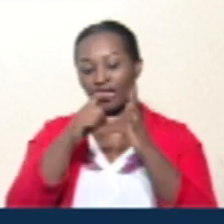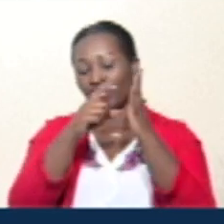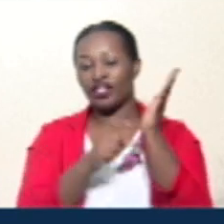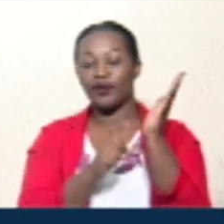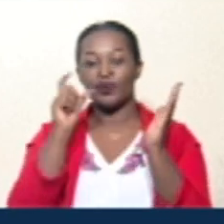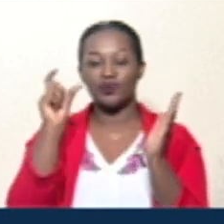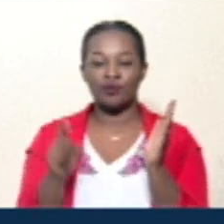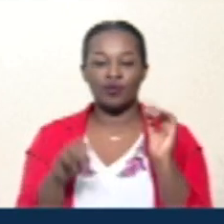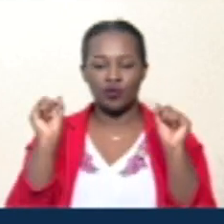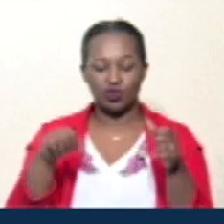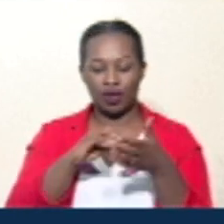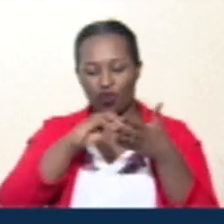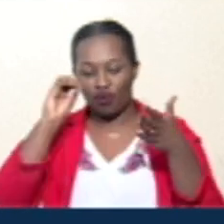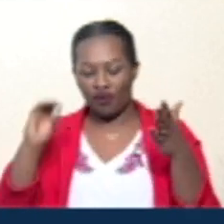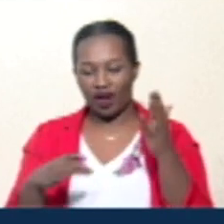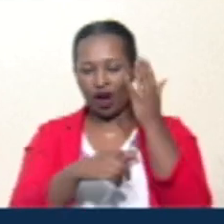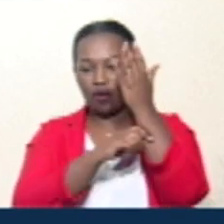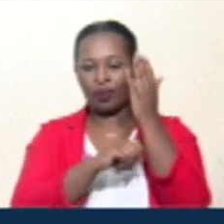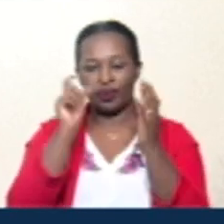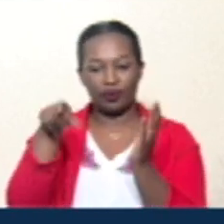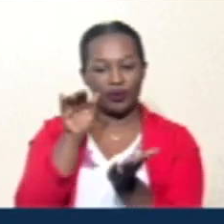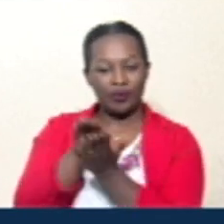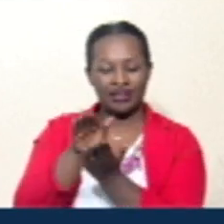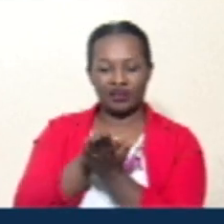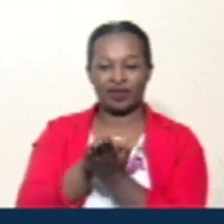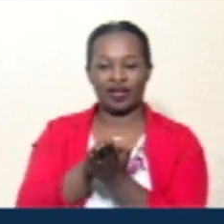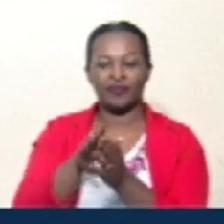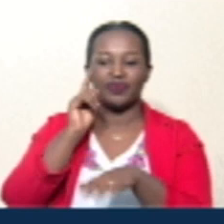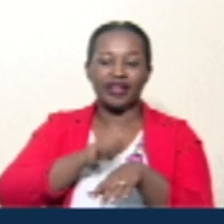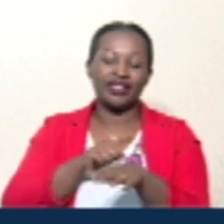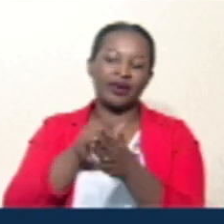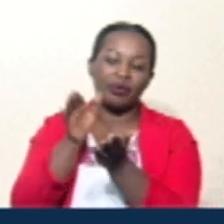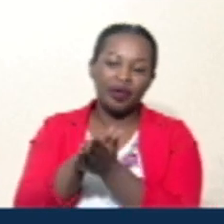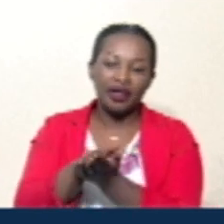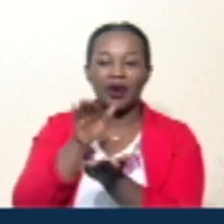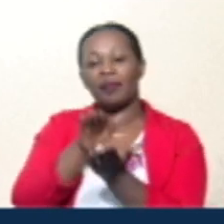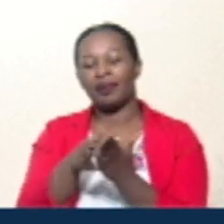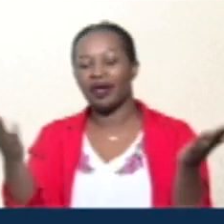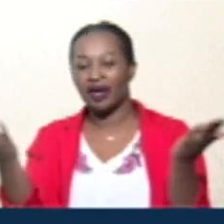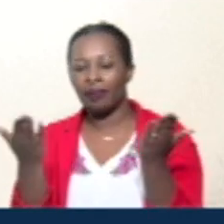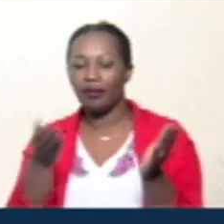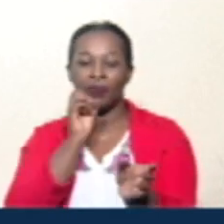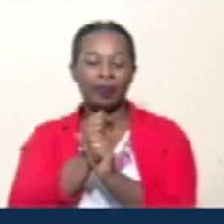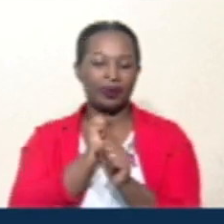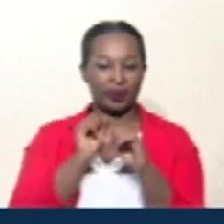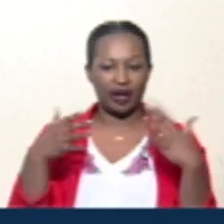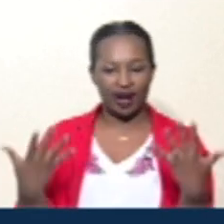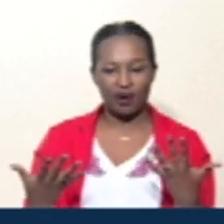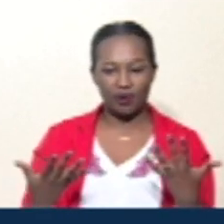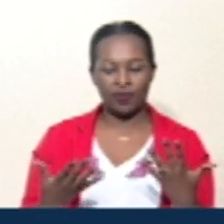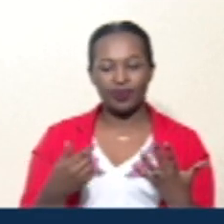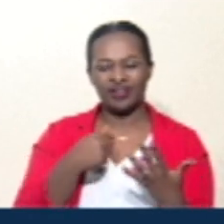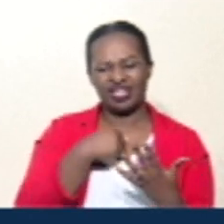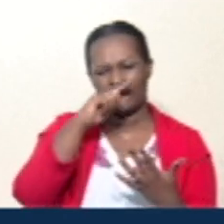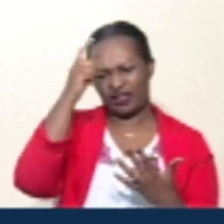z'umuntu zavanywe ku mubiri w'umuntu zibikwa, igihe zibikwa n'aho zibikwa n'uburyo bikorwa. Haba